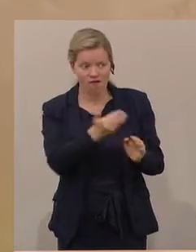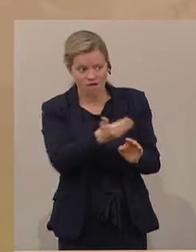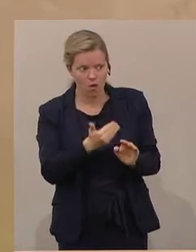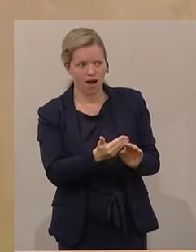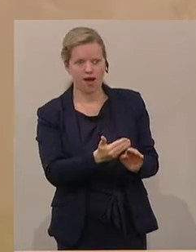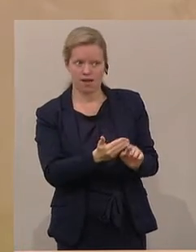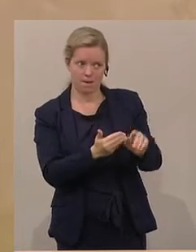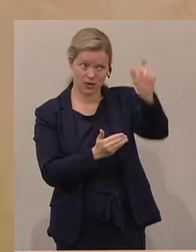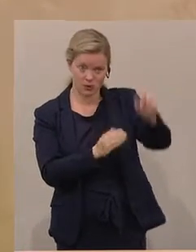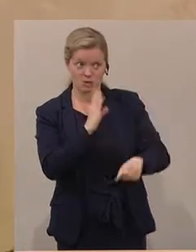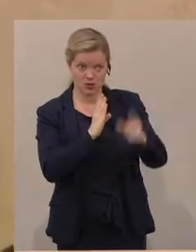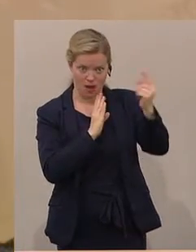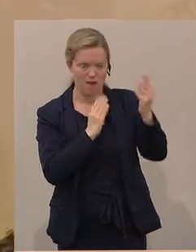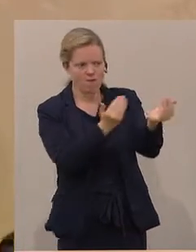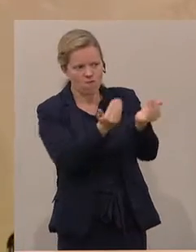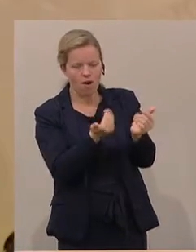lernen.